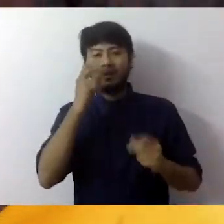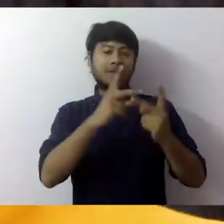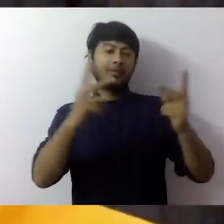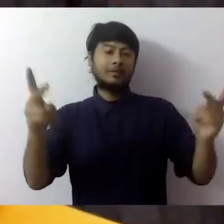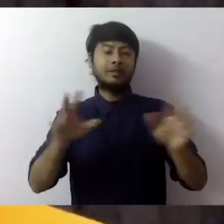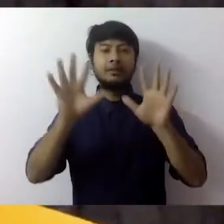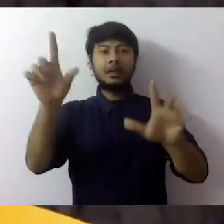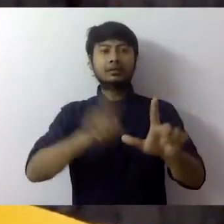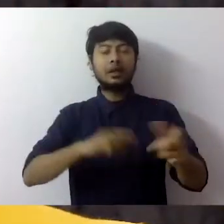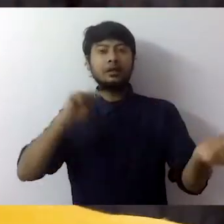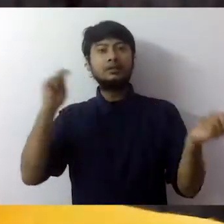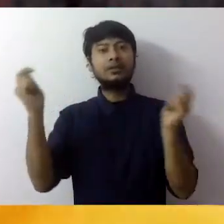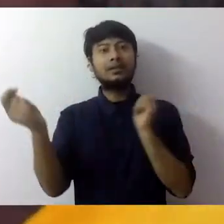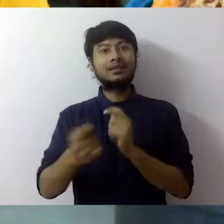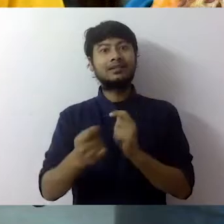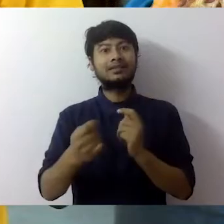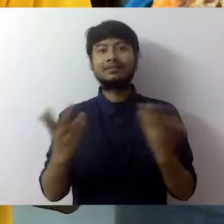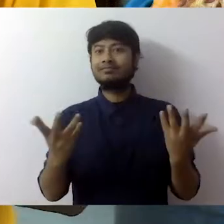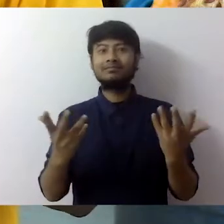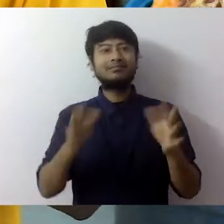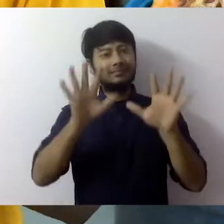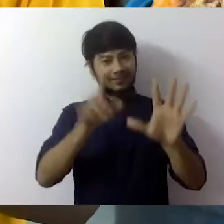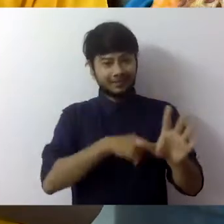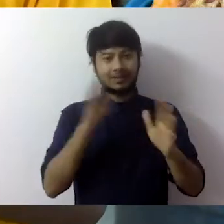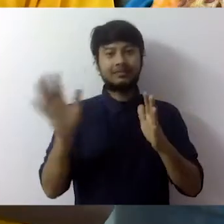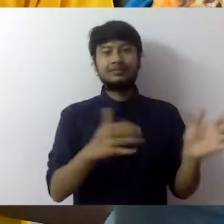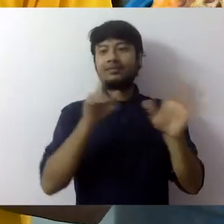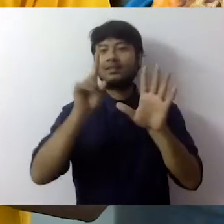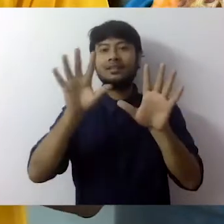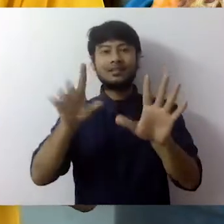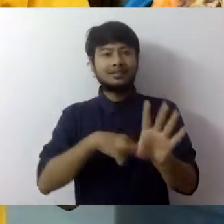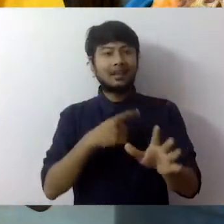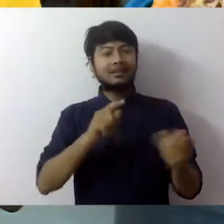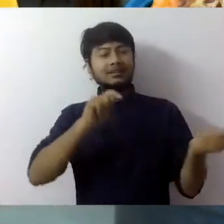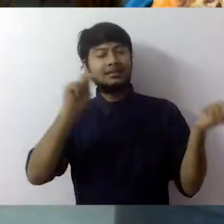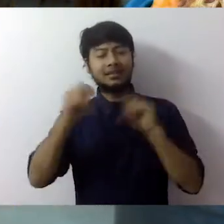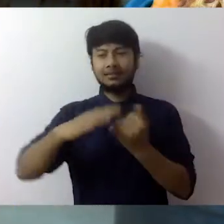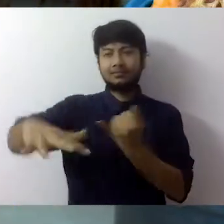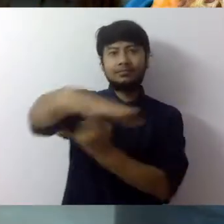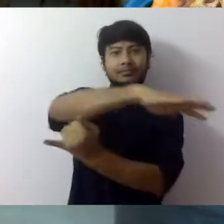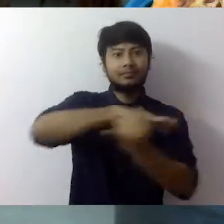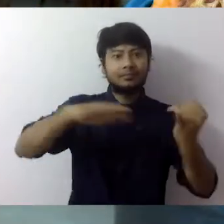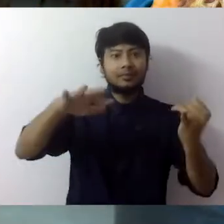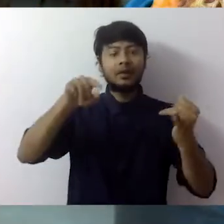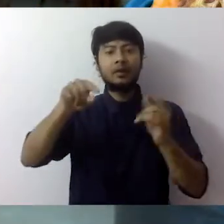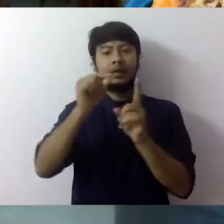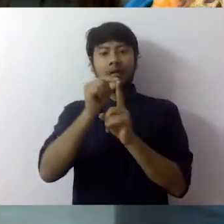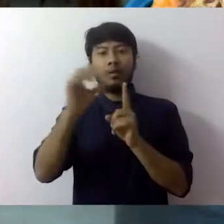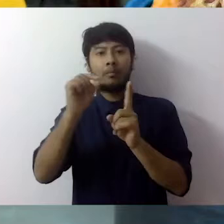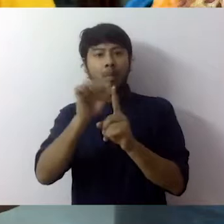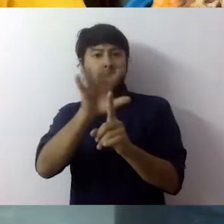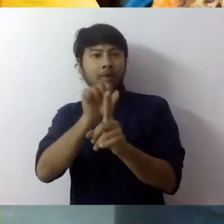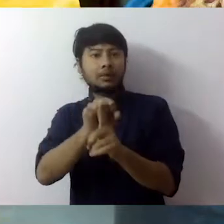डेकेड्स एवरीथिंग चेंजेस, लाइक सब कुछ चेंज होता है। अभी के टाइम में जैसे देखो कि इतना साल से कुछ नहीं हुआ, लेकिन अचानक से कोरोना